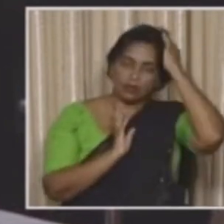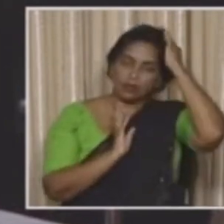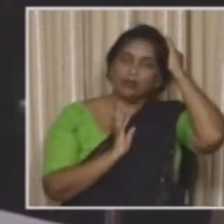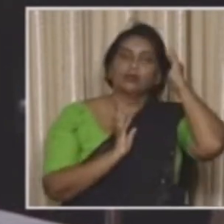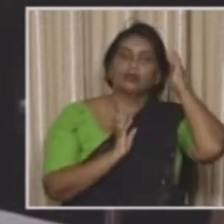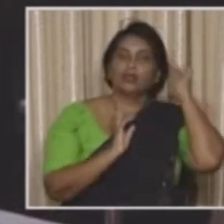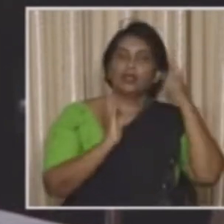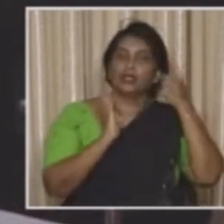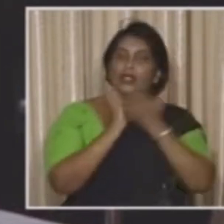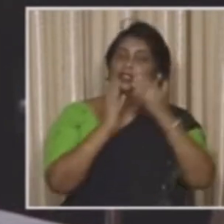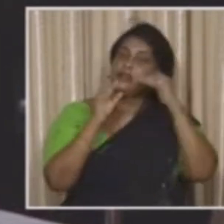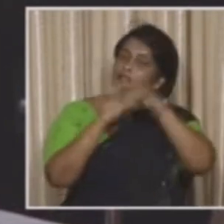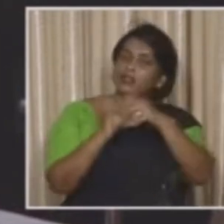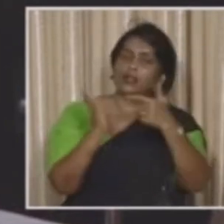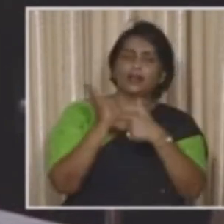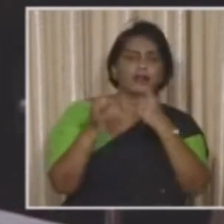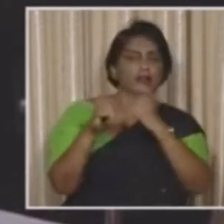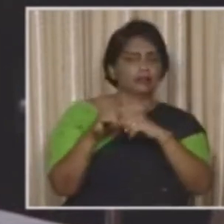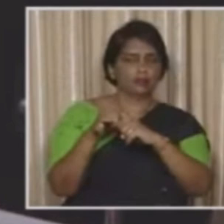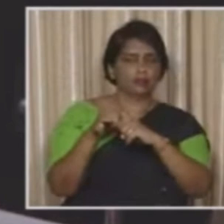ඇතුලේ ටෙන්ඩර් කැඳවන්න.